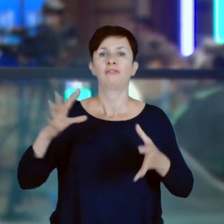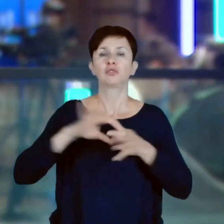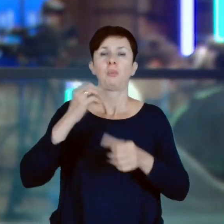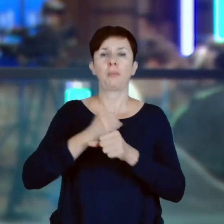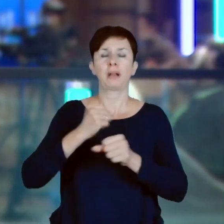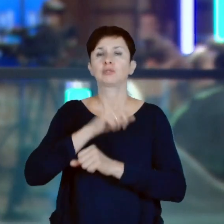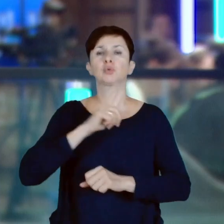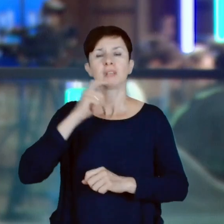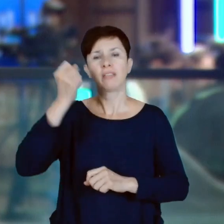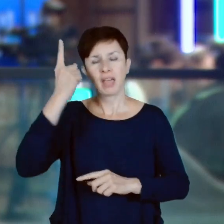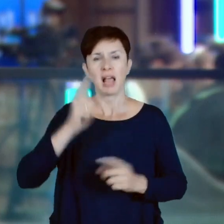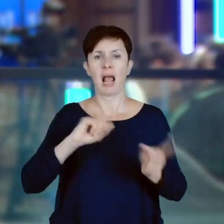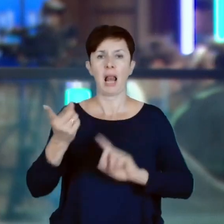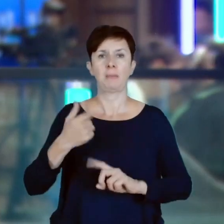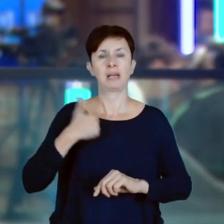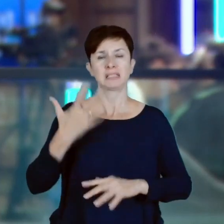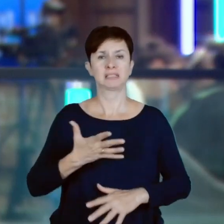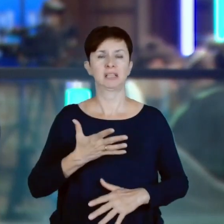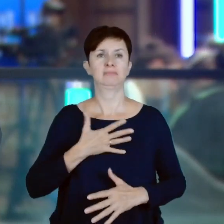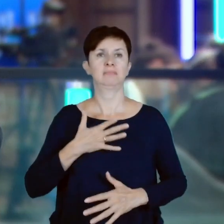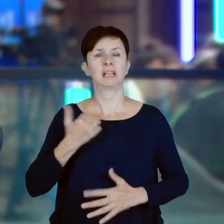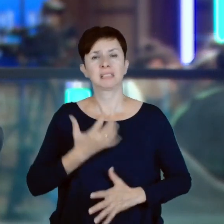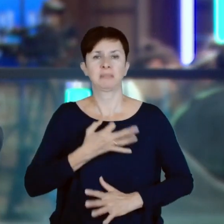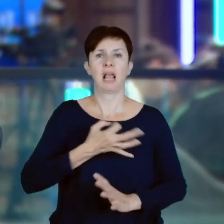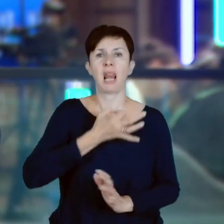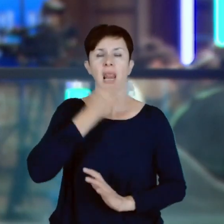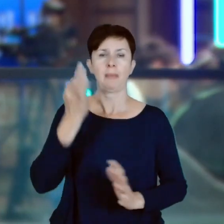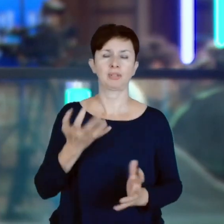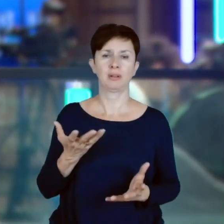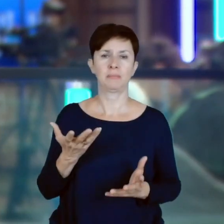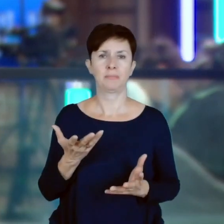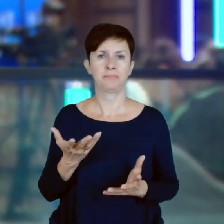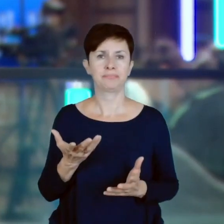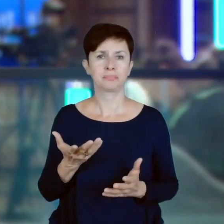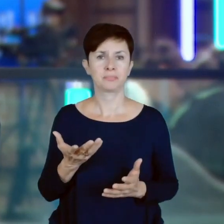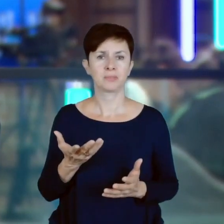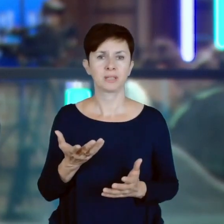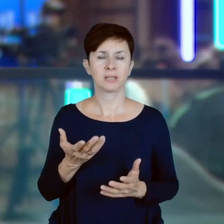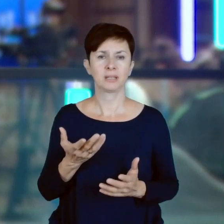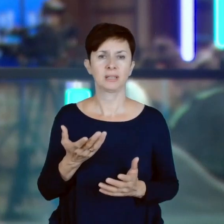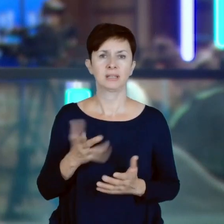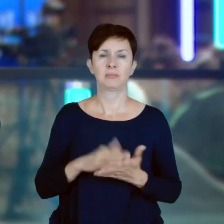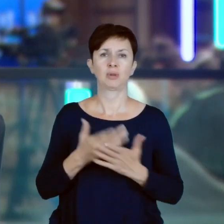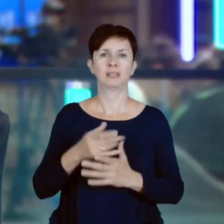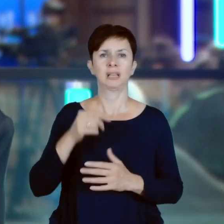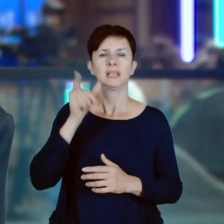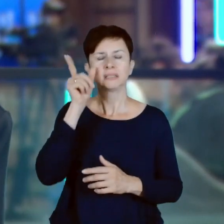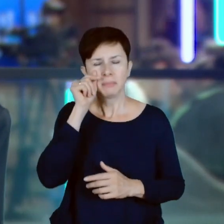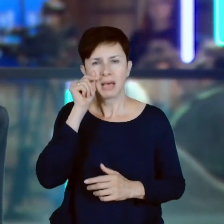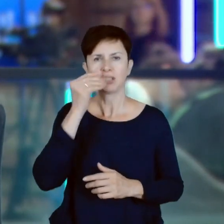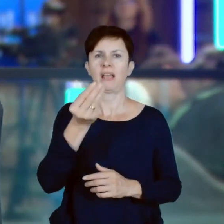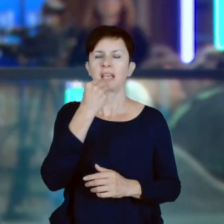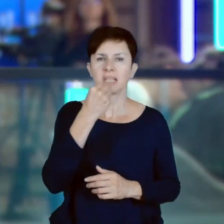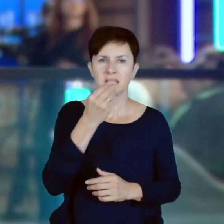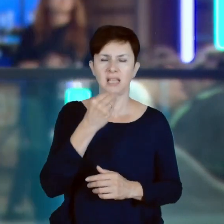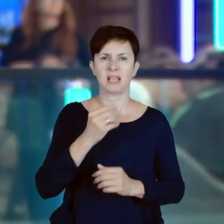Czy byciu lepszym, czy coś w tym stylu, prawda? Jakkolwiek chcemy do tego podejść. Takie rzeczy jak sen, dieta, aktywność fizyczna, ta natura, o